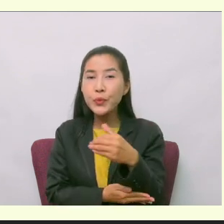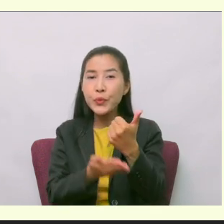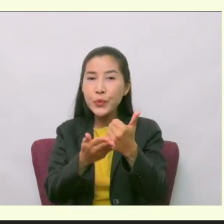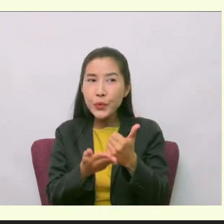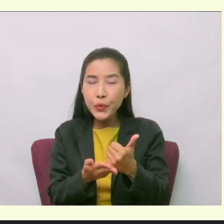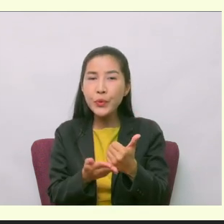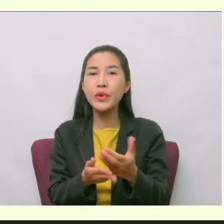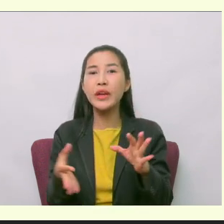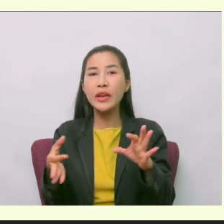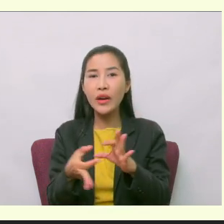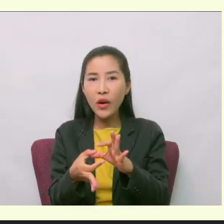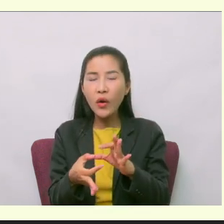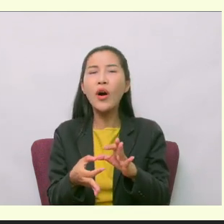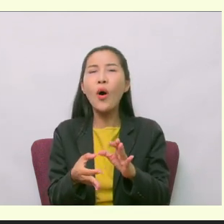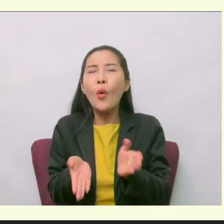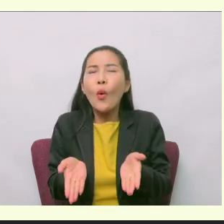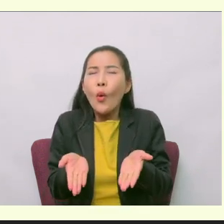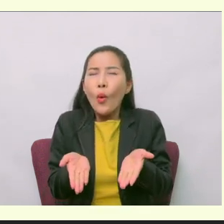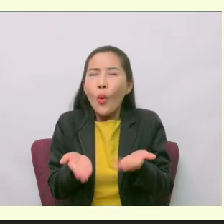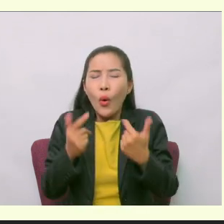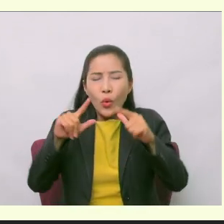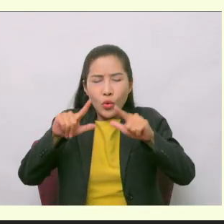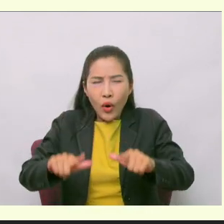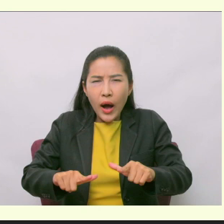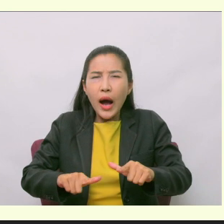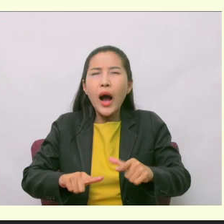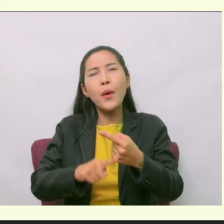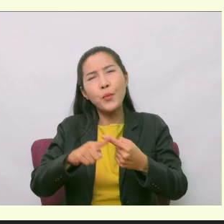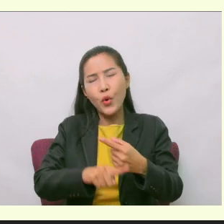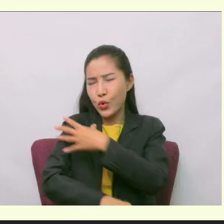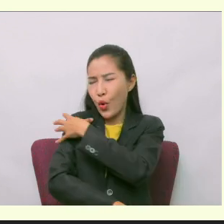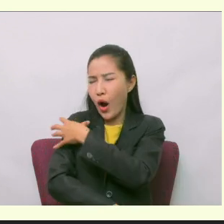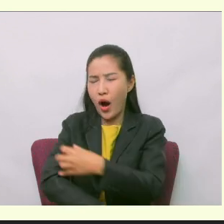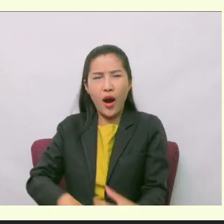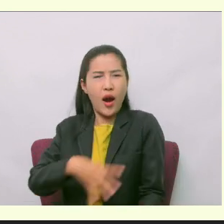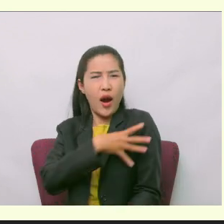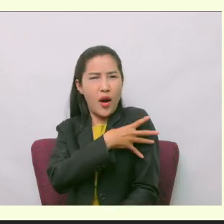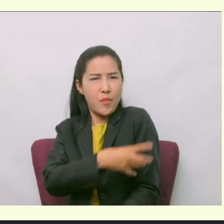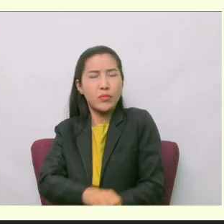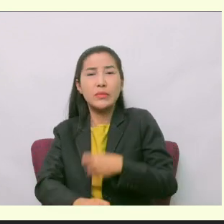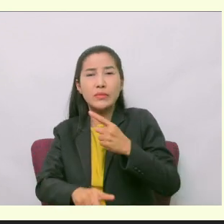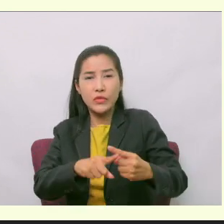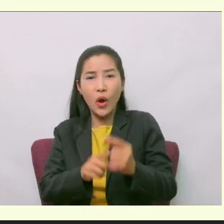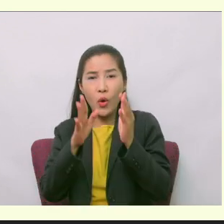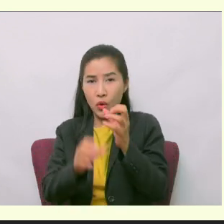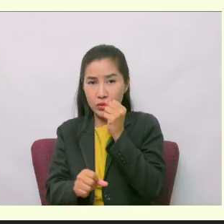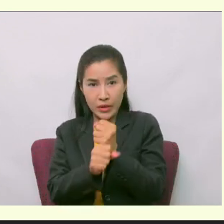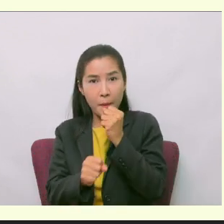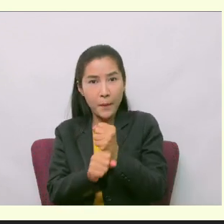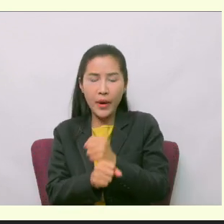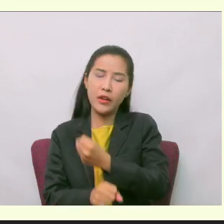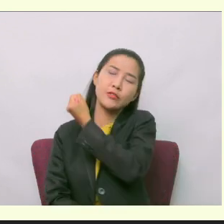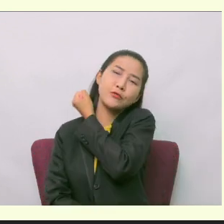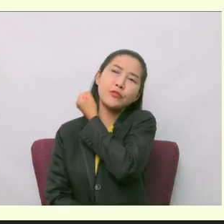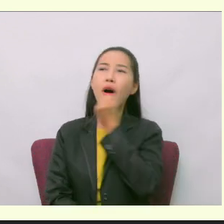รื่องของการบรรเทาอาการปวดเมื่อยนะคะของกล้ามเนื้อเพราะฉะนั้นคนทำงานสามารถใช้ลูกประคบในการดูแ